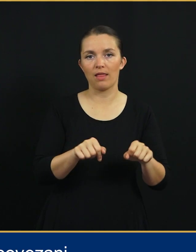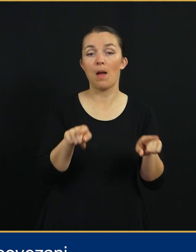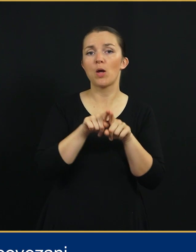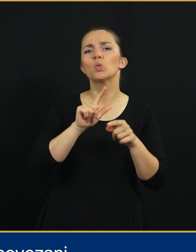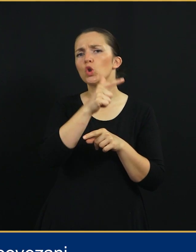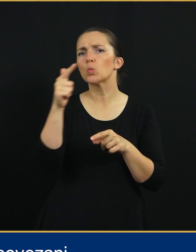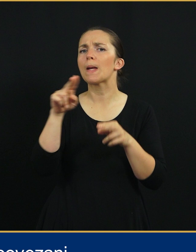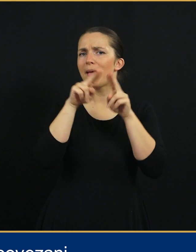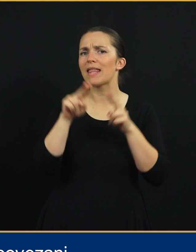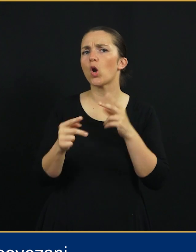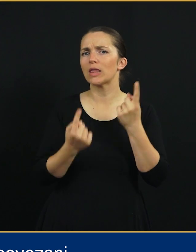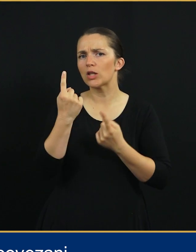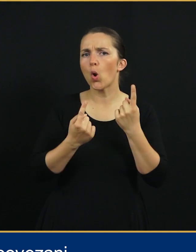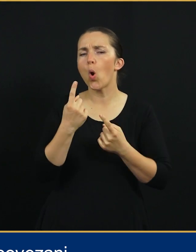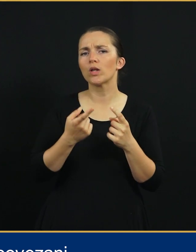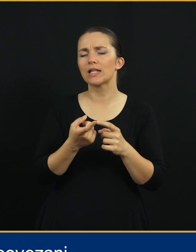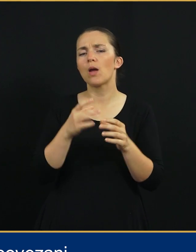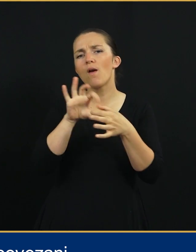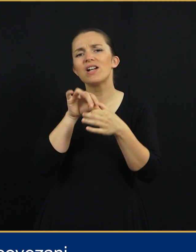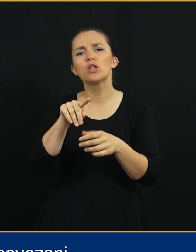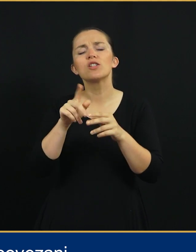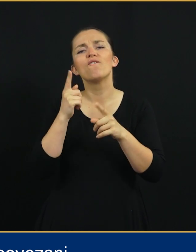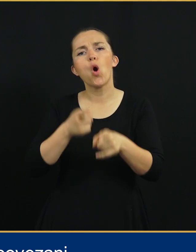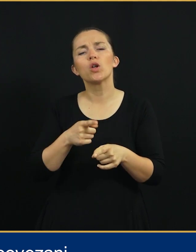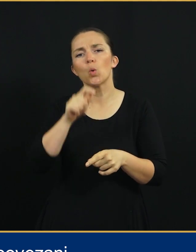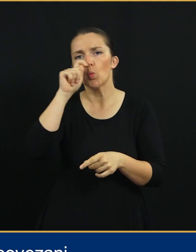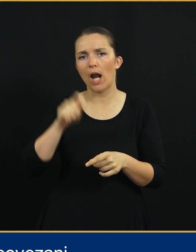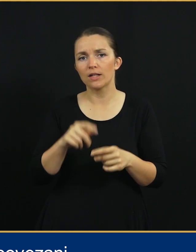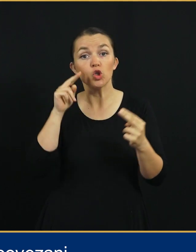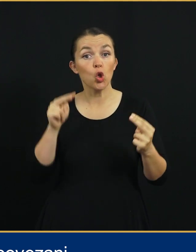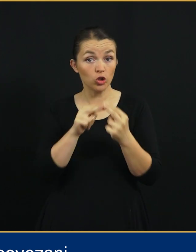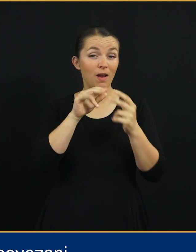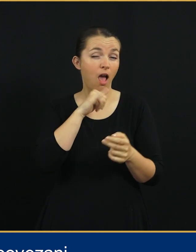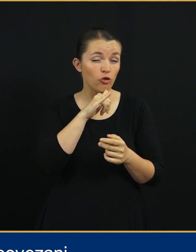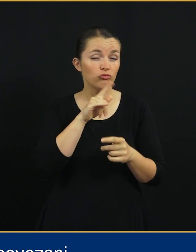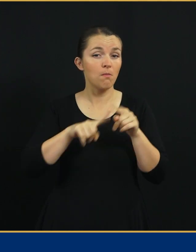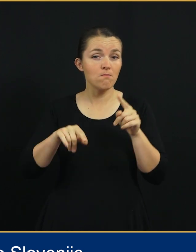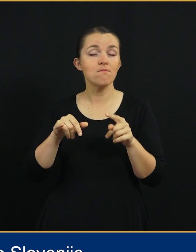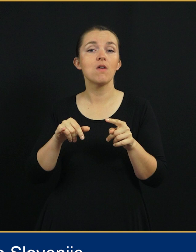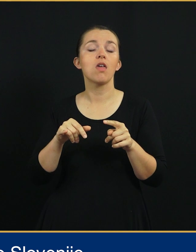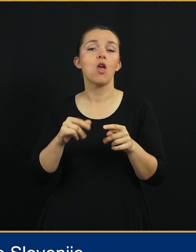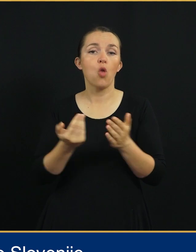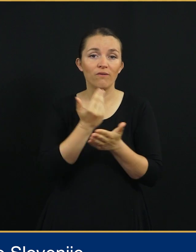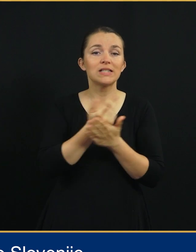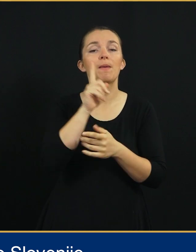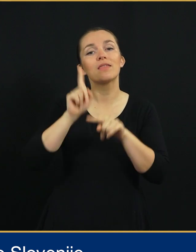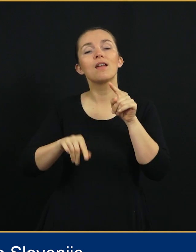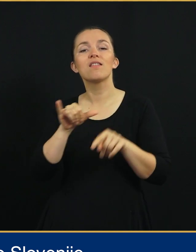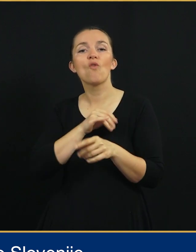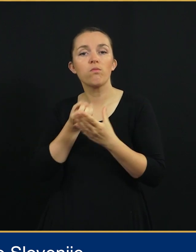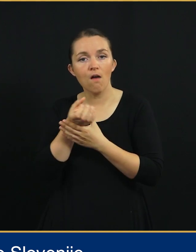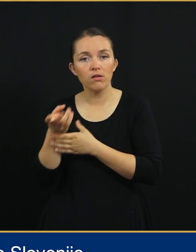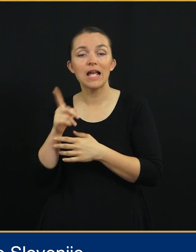drugi mednarodni izzivi povezani z vojno v Ukrajini, soočanjem z lažnimi novicami in dezinformacijami